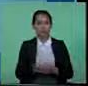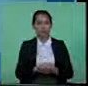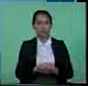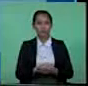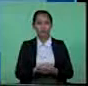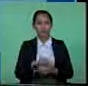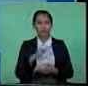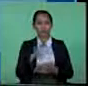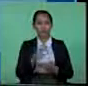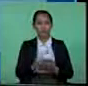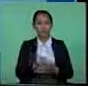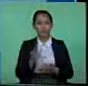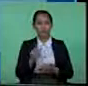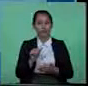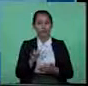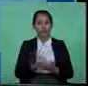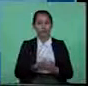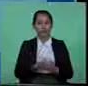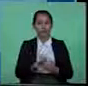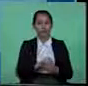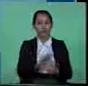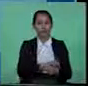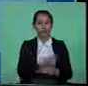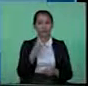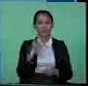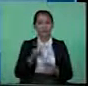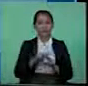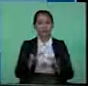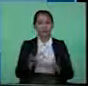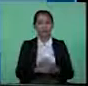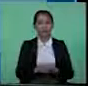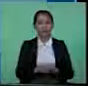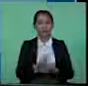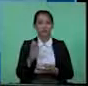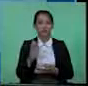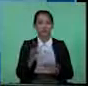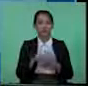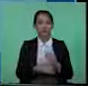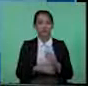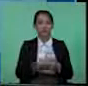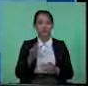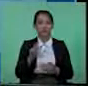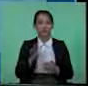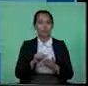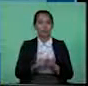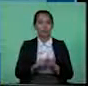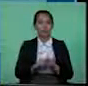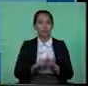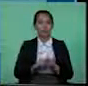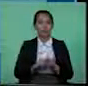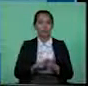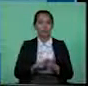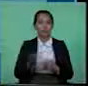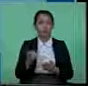Javob 360 metr kvadrat. Va nihoyat 360 ni 7